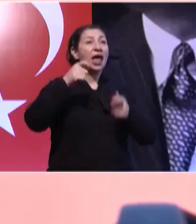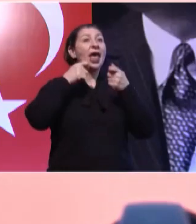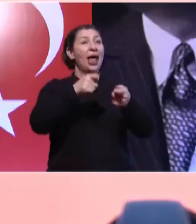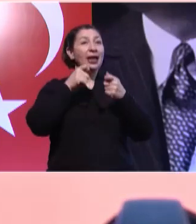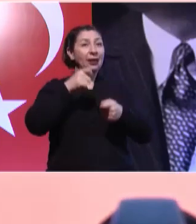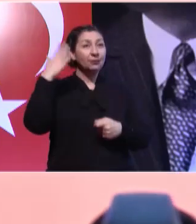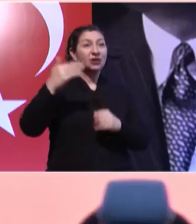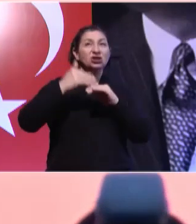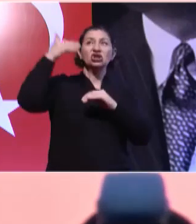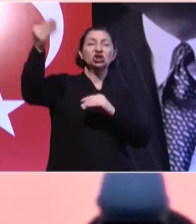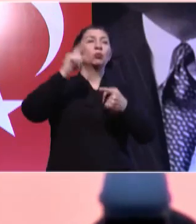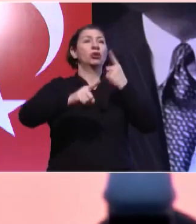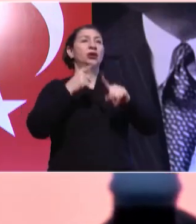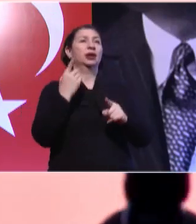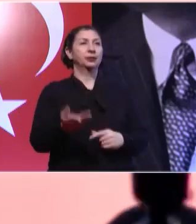eğitim, dış politika.